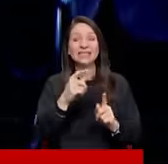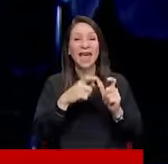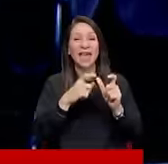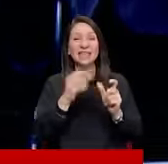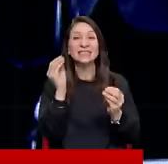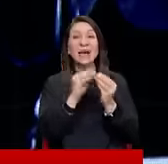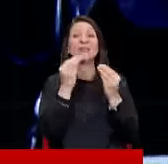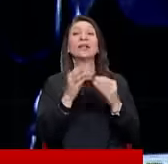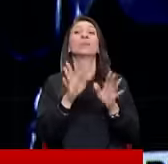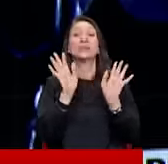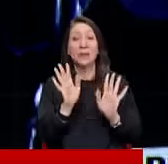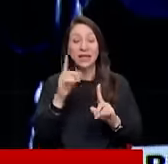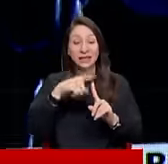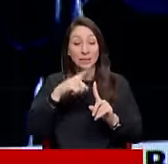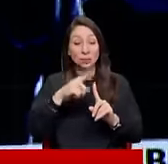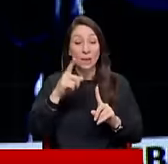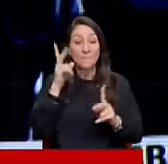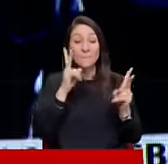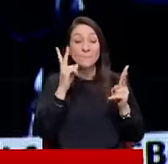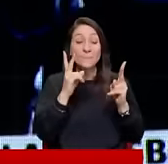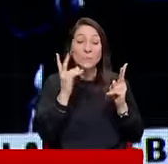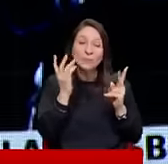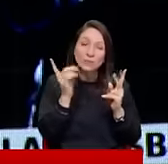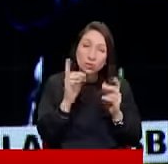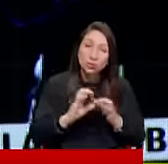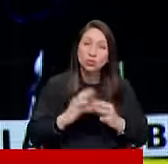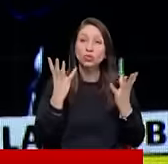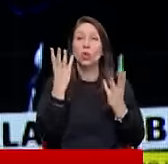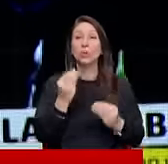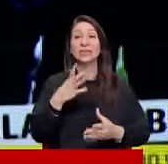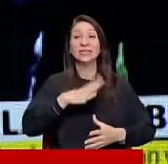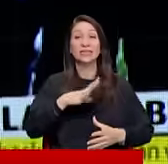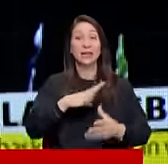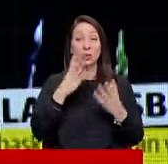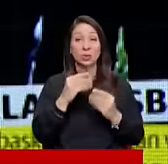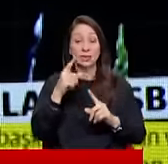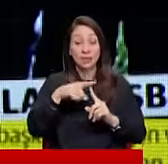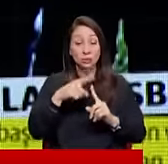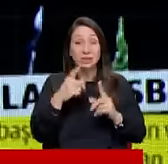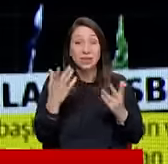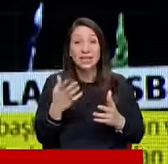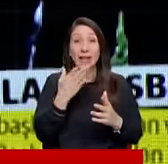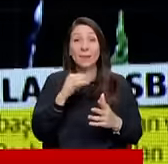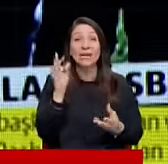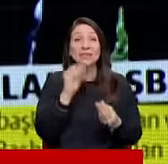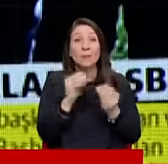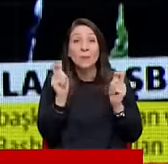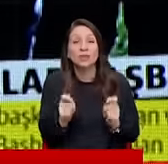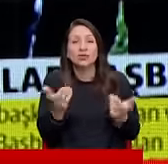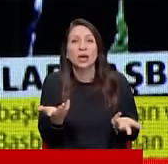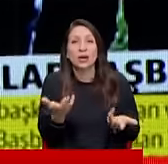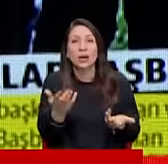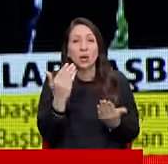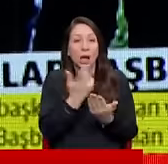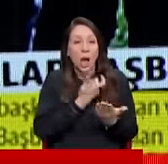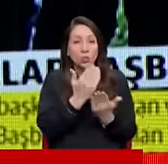zam verilmese bile Temmuz'da bazı adımlar atılmasına yönelik söylem isteyenler oldu. Temmuz'da zaten emekliye zam yapılacak.